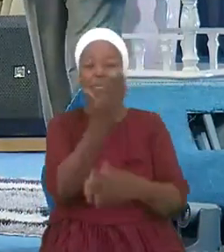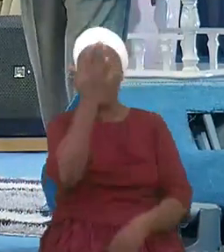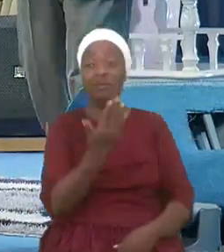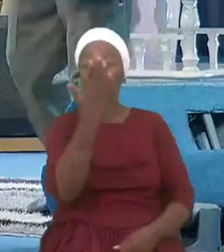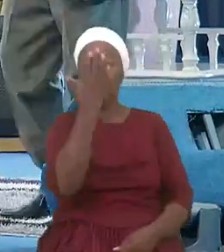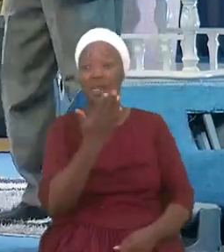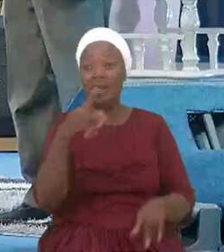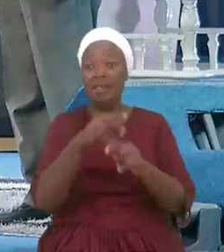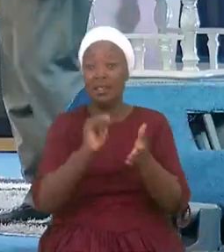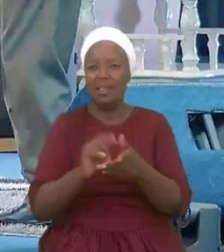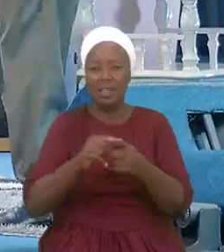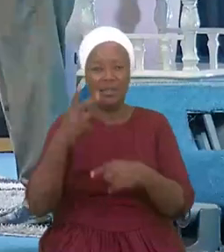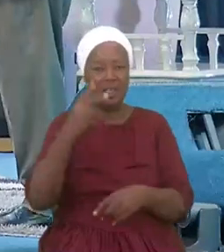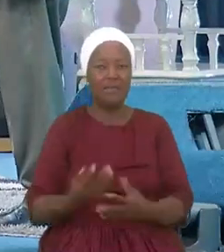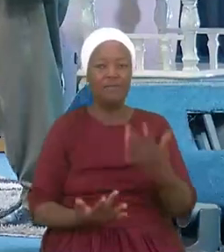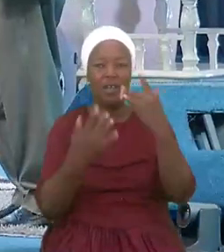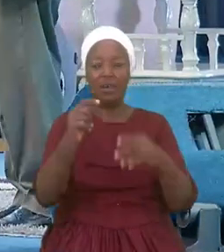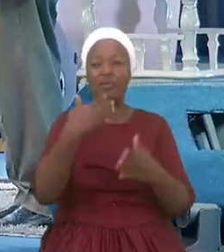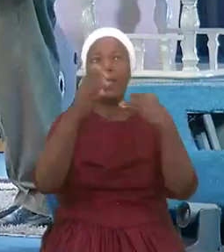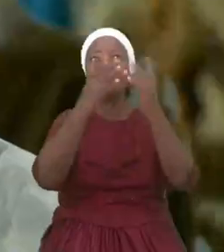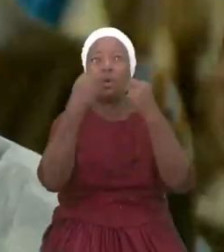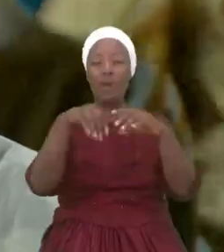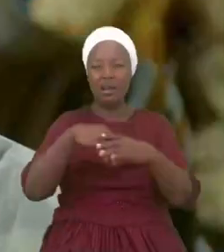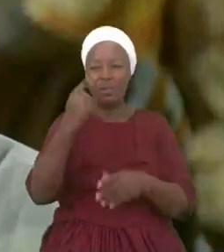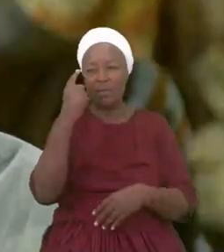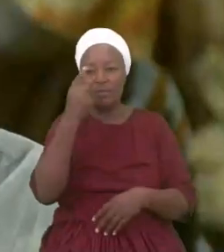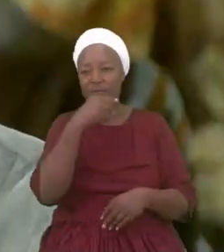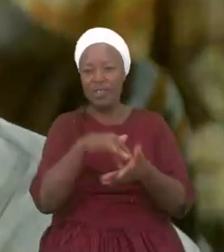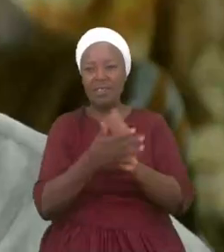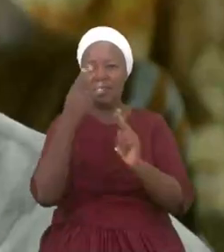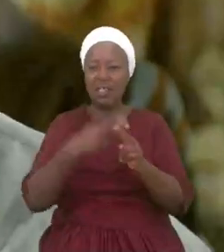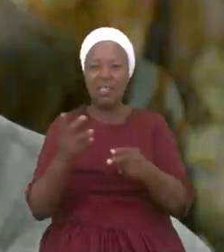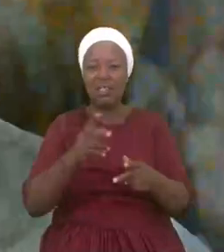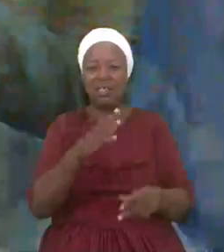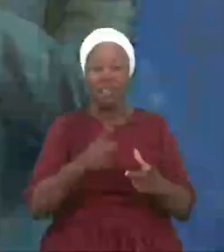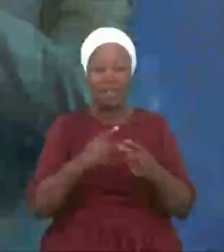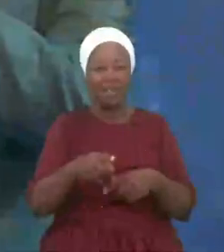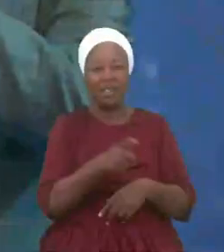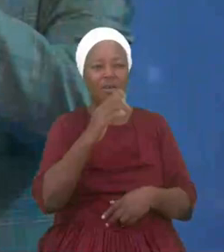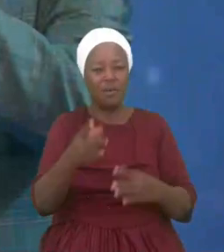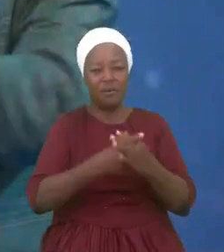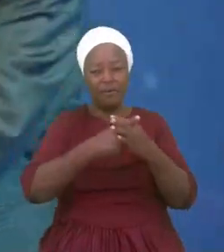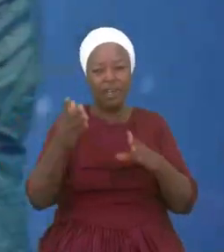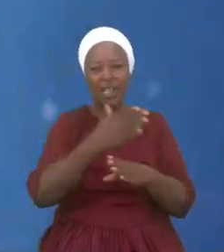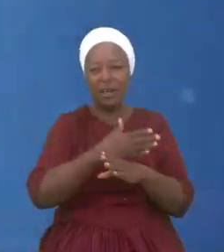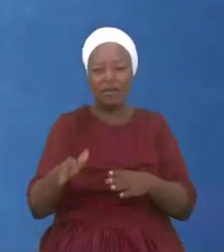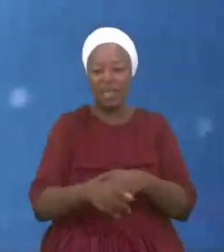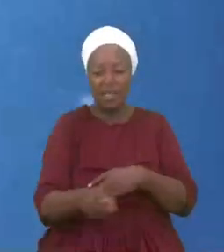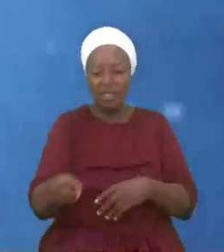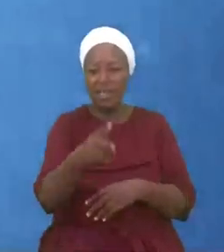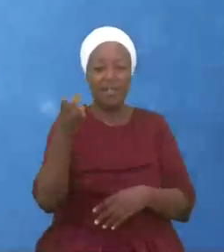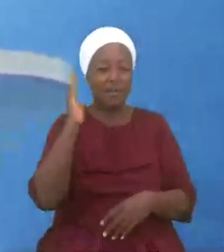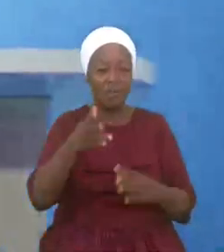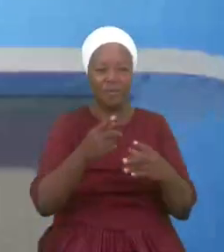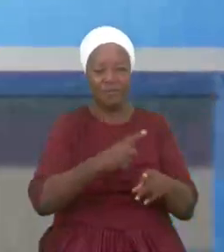l'affection satanique la souffrance face à face et tu vas voir ils vont voir le feu du ciel sortira de